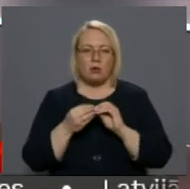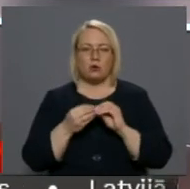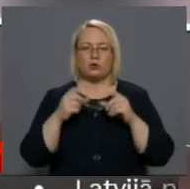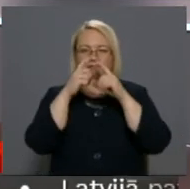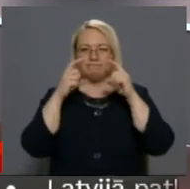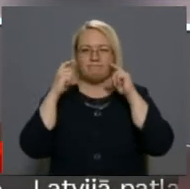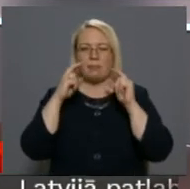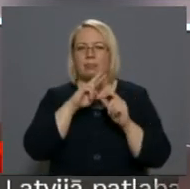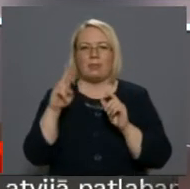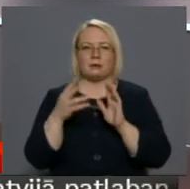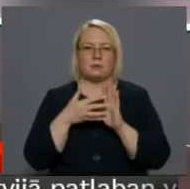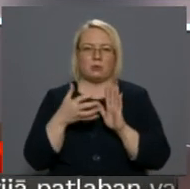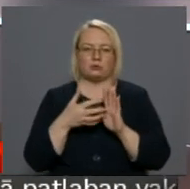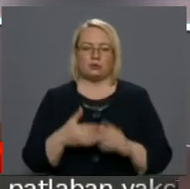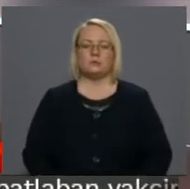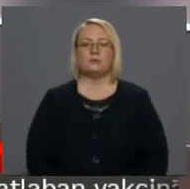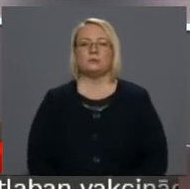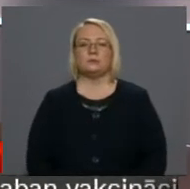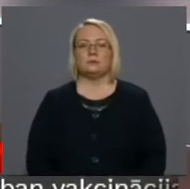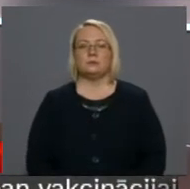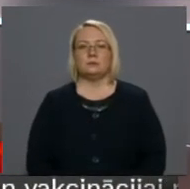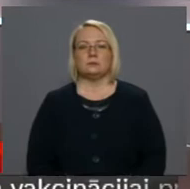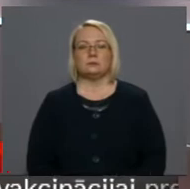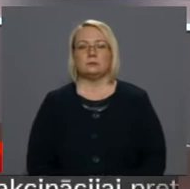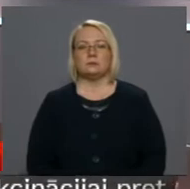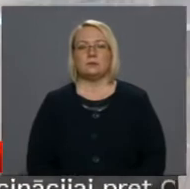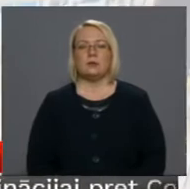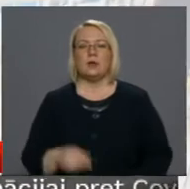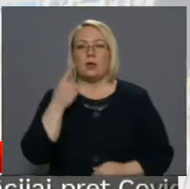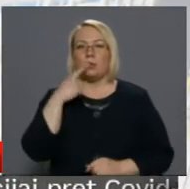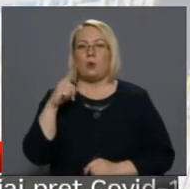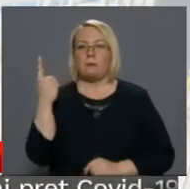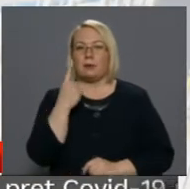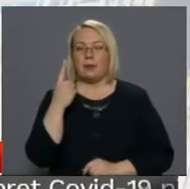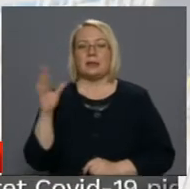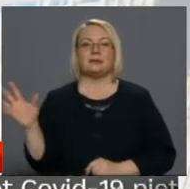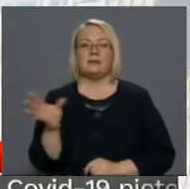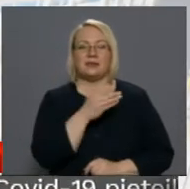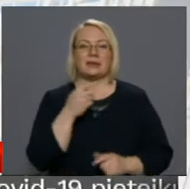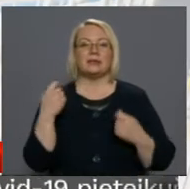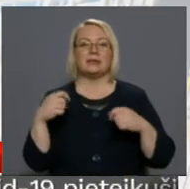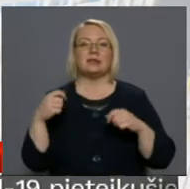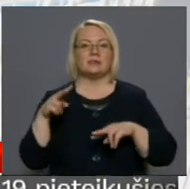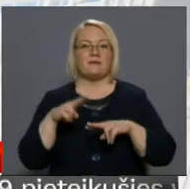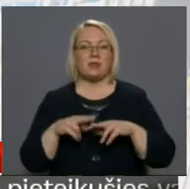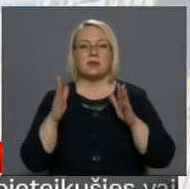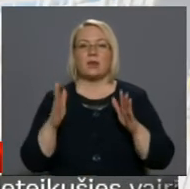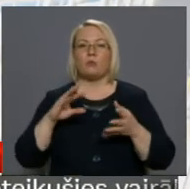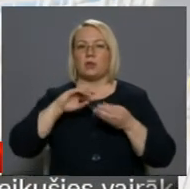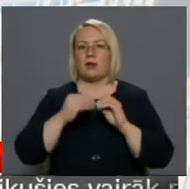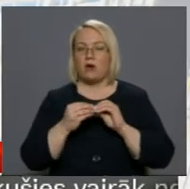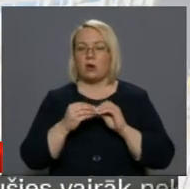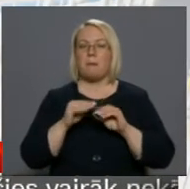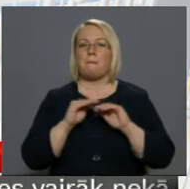masku nelietošanu, turpina Zanda Ozola Balode. Kopš pirmdienas visās tirdzniecības vietās jābūt ievērotiem